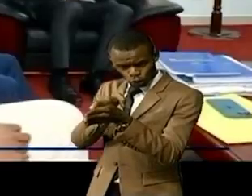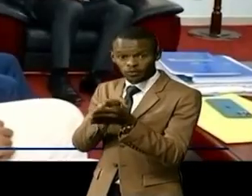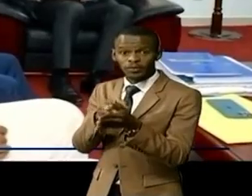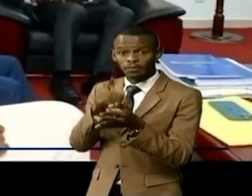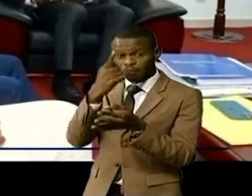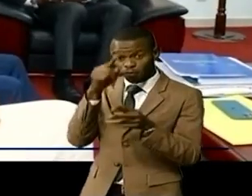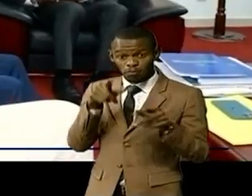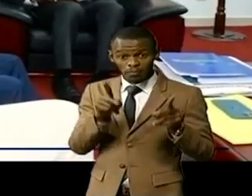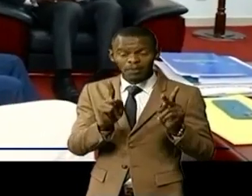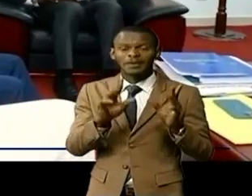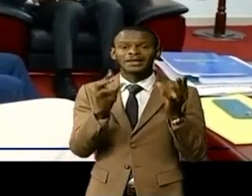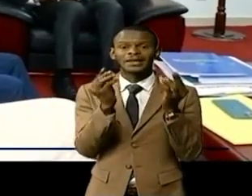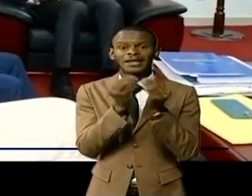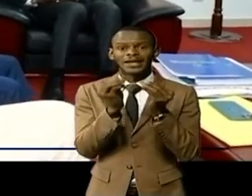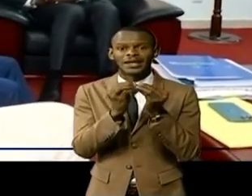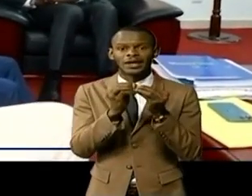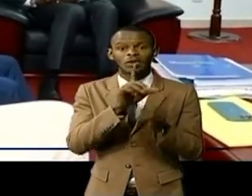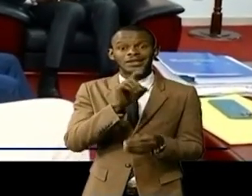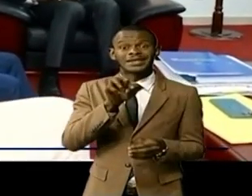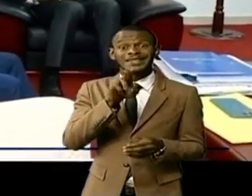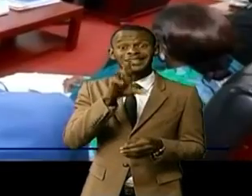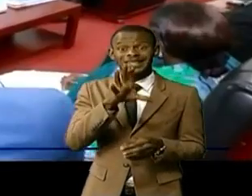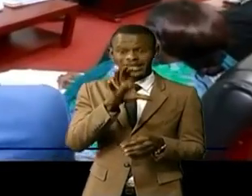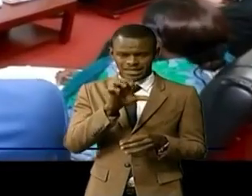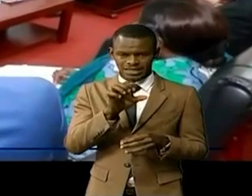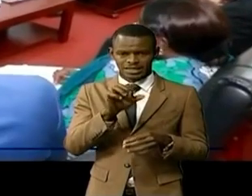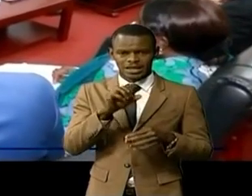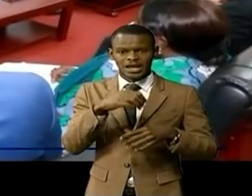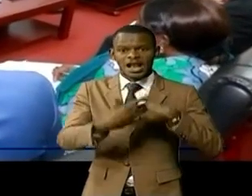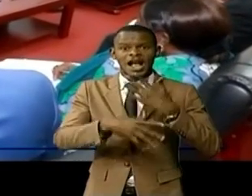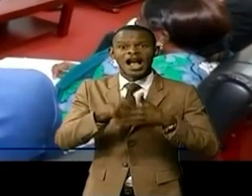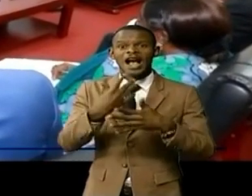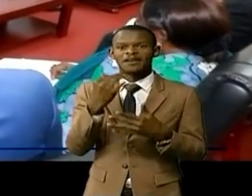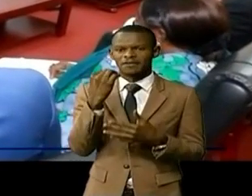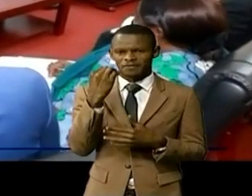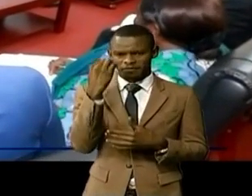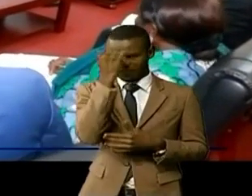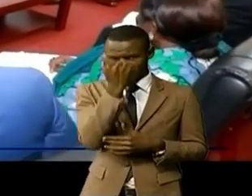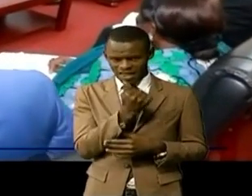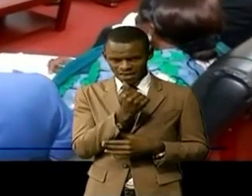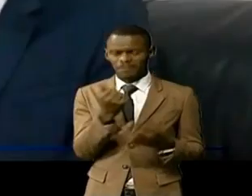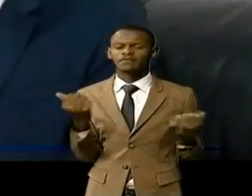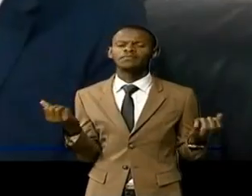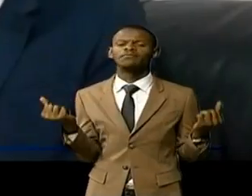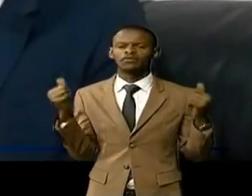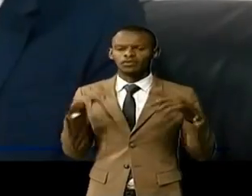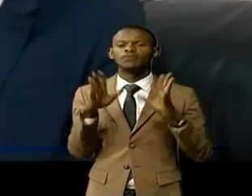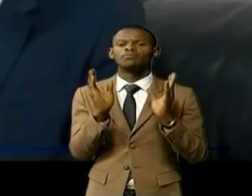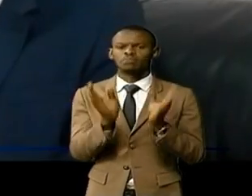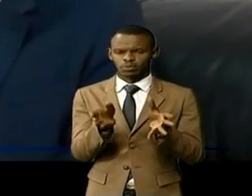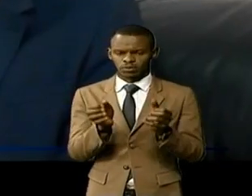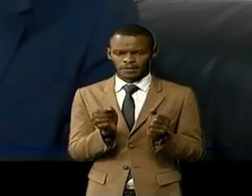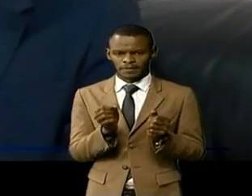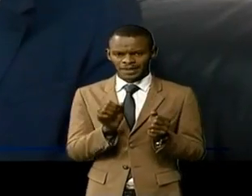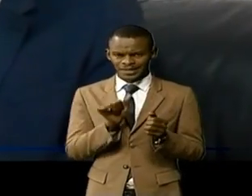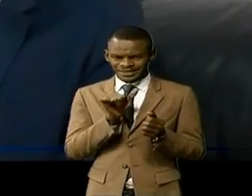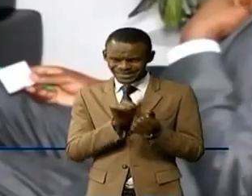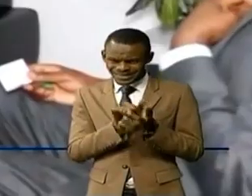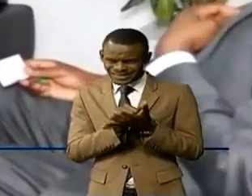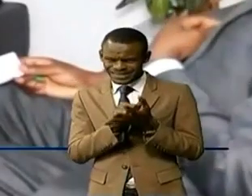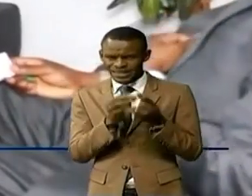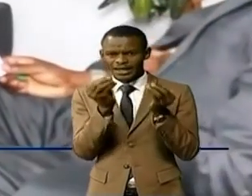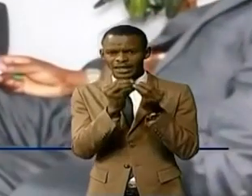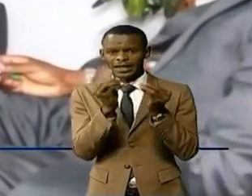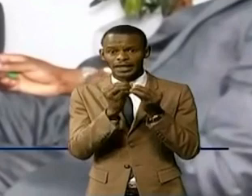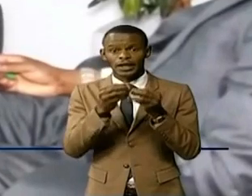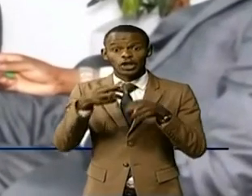Business Forum. Une preuve d'appui et d'accompagnement de cet organe régional pour le succès et